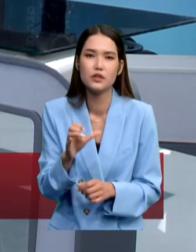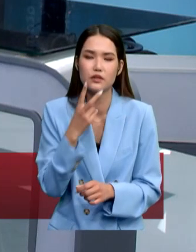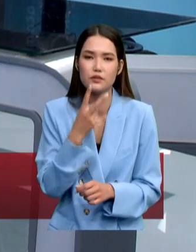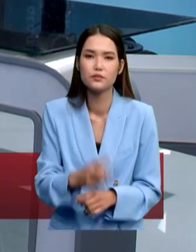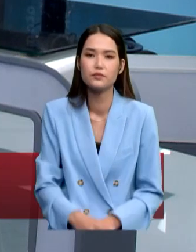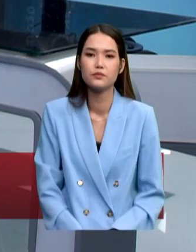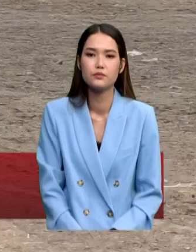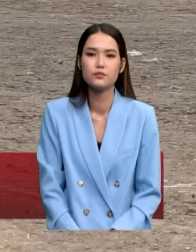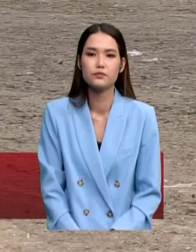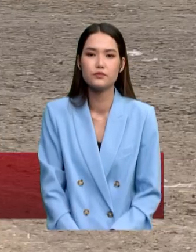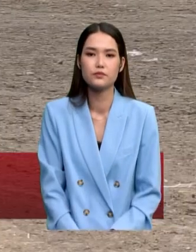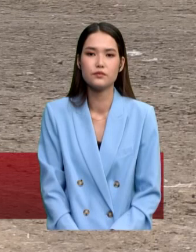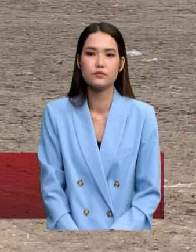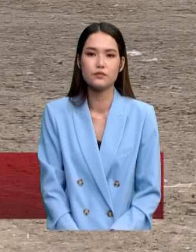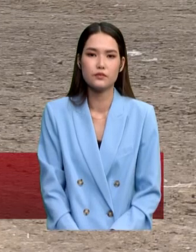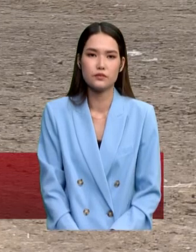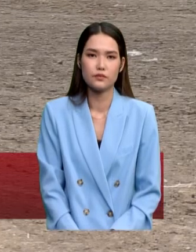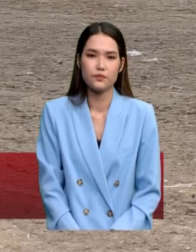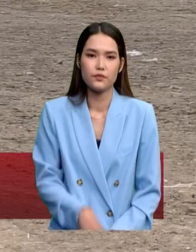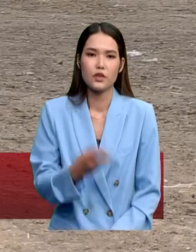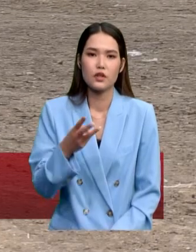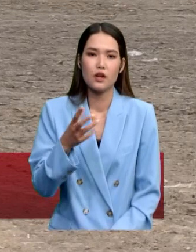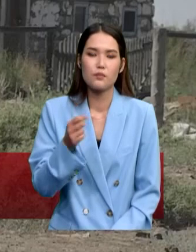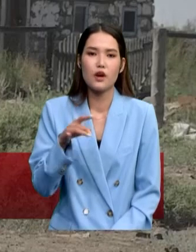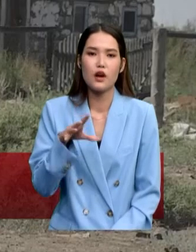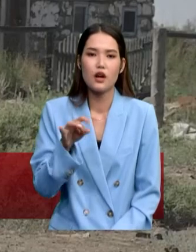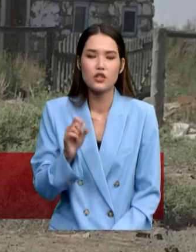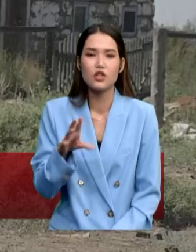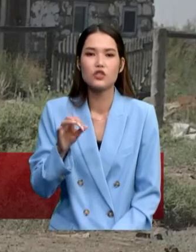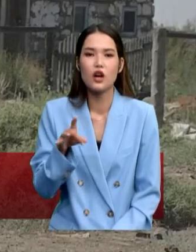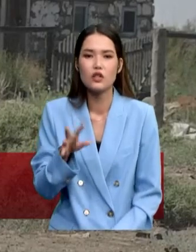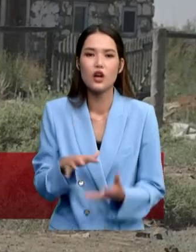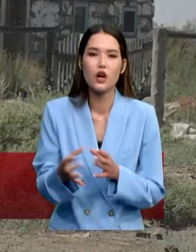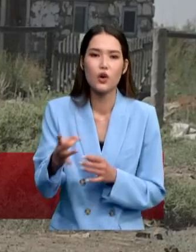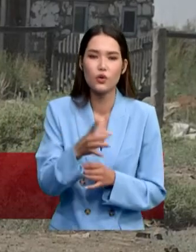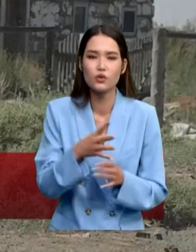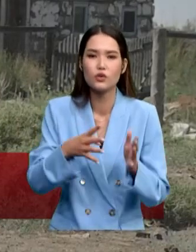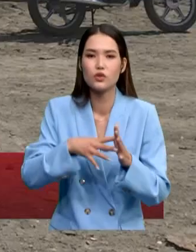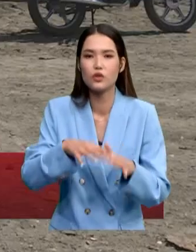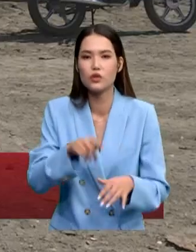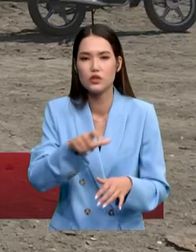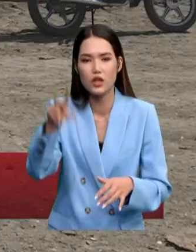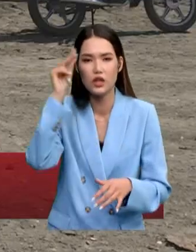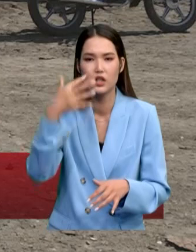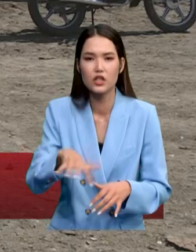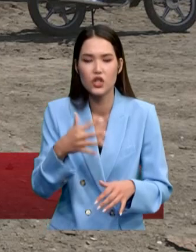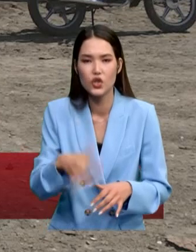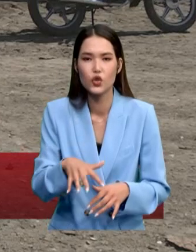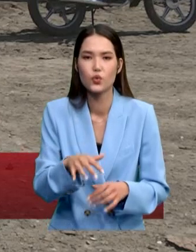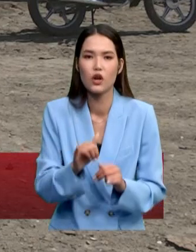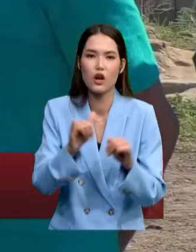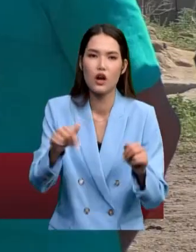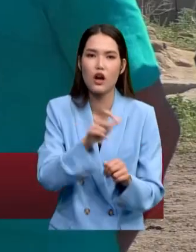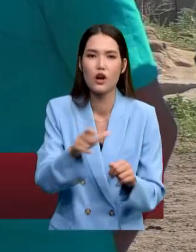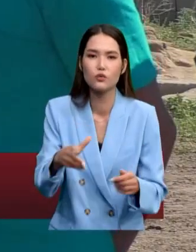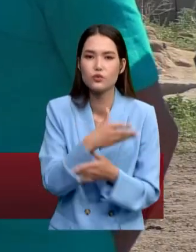қайтты. Май ауданындағы Жаңа Тілек ауылында небәрі 9 түтін бар. Тұрғындар саны 50-ге жетпейді. Негізгі